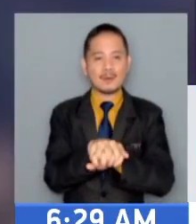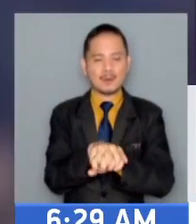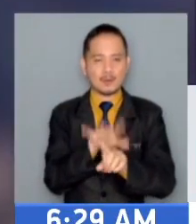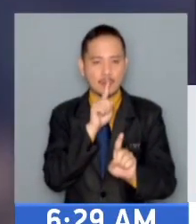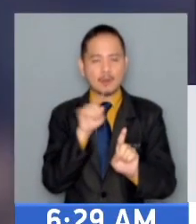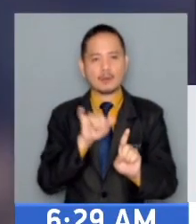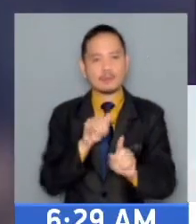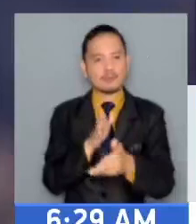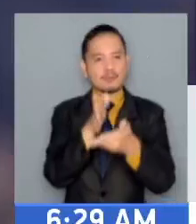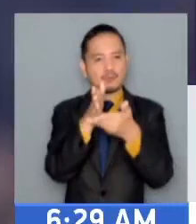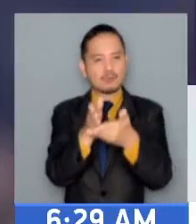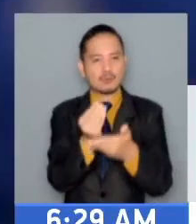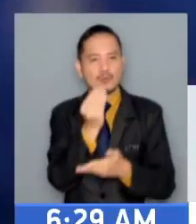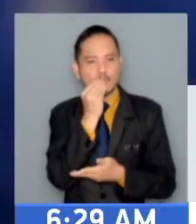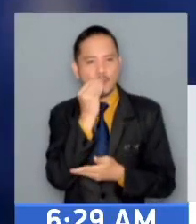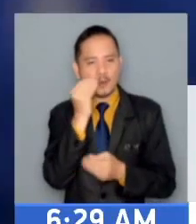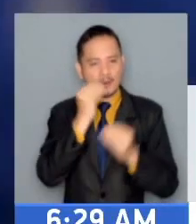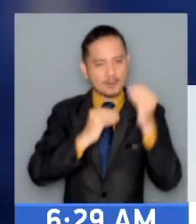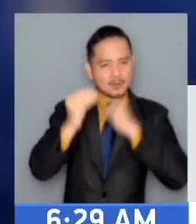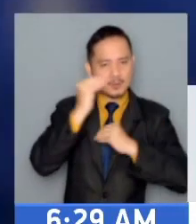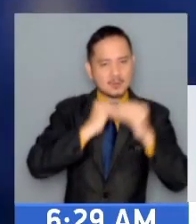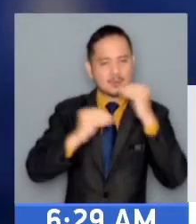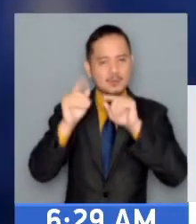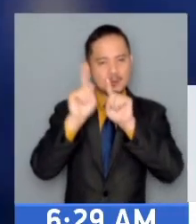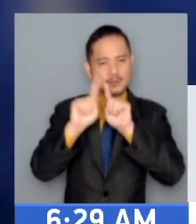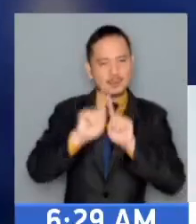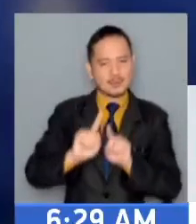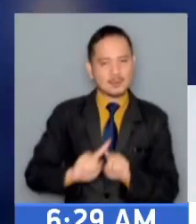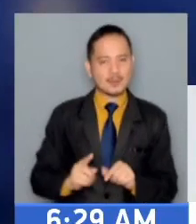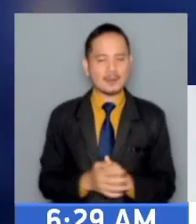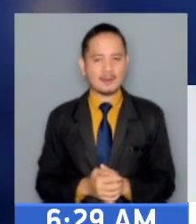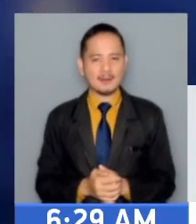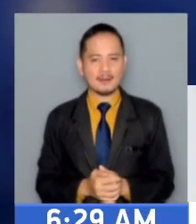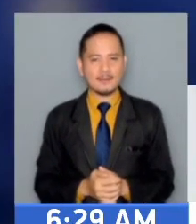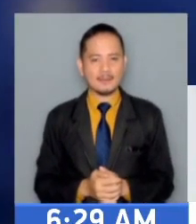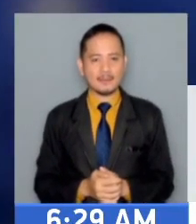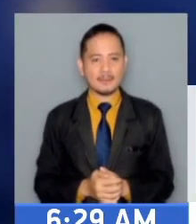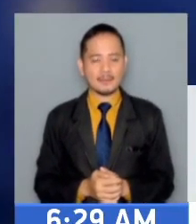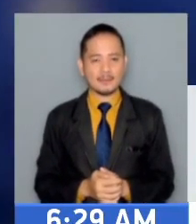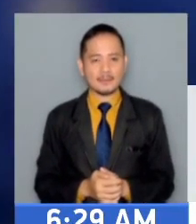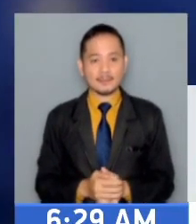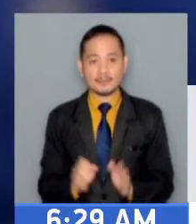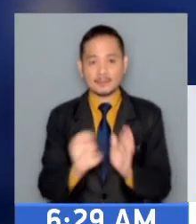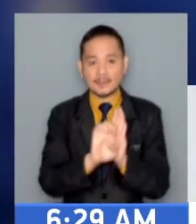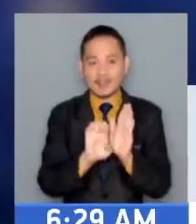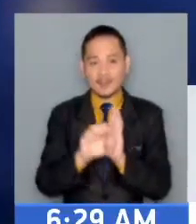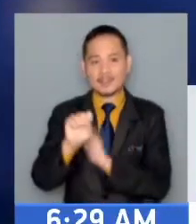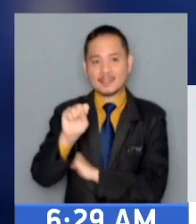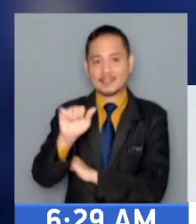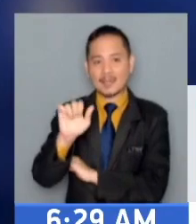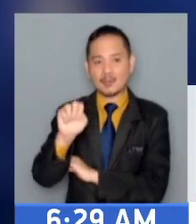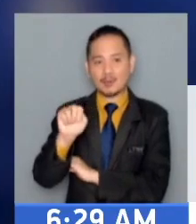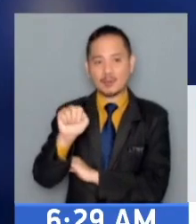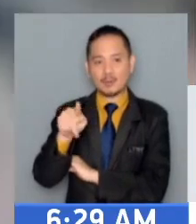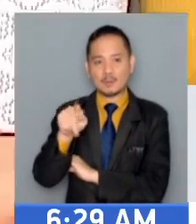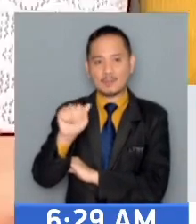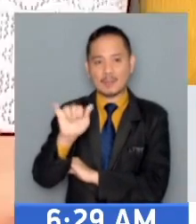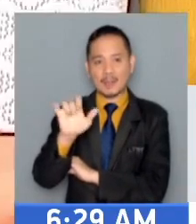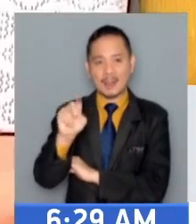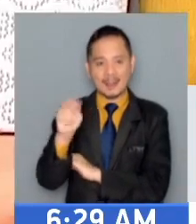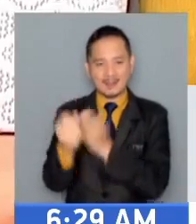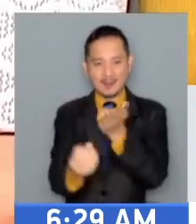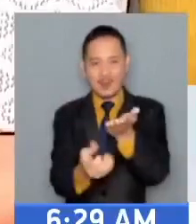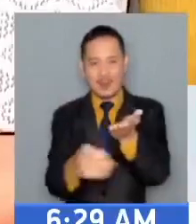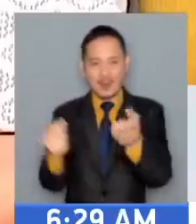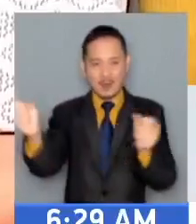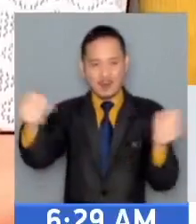tteokbokki at churros. Oh yes, at syempre hindi mawawala sa menu ang samgyupsal. Sarap! Nitong February, nag-celebrate ang couple